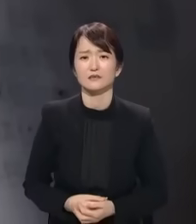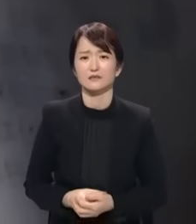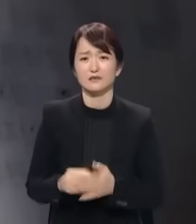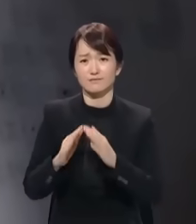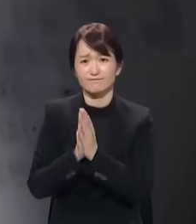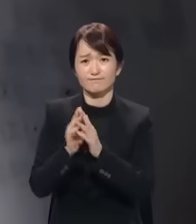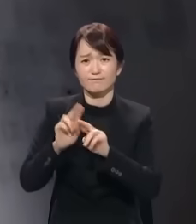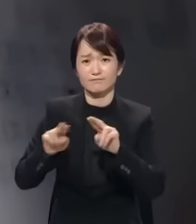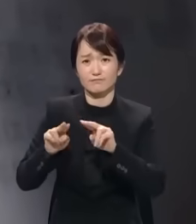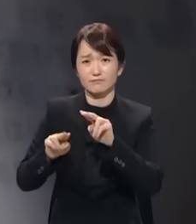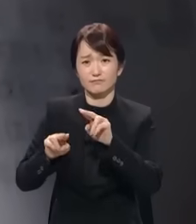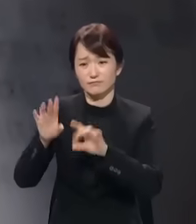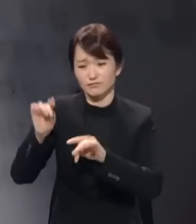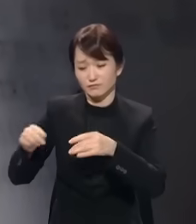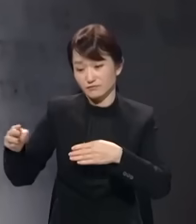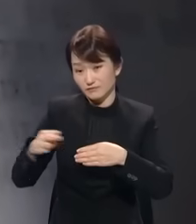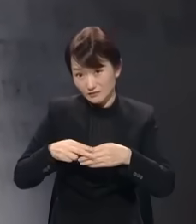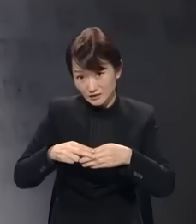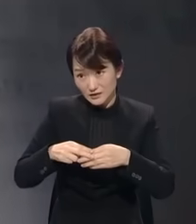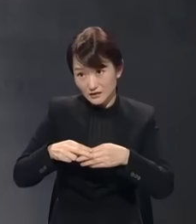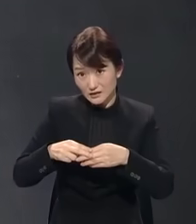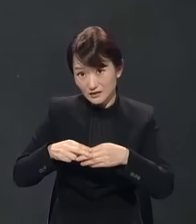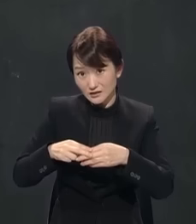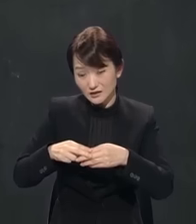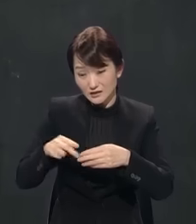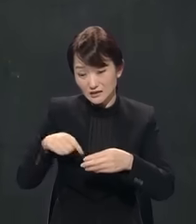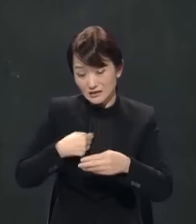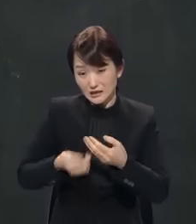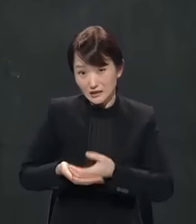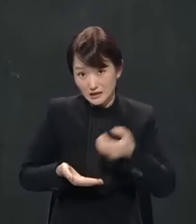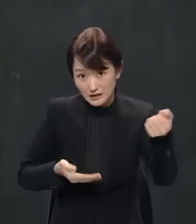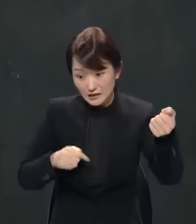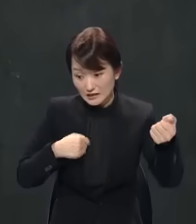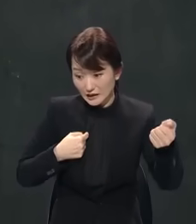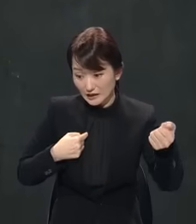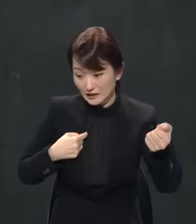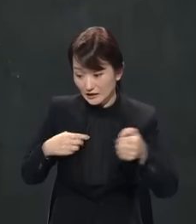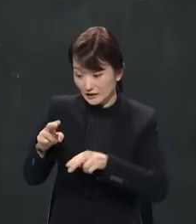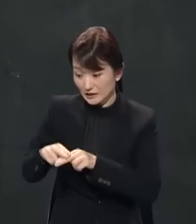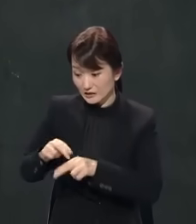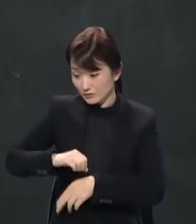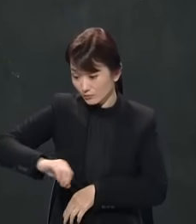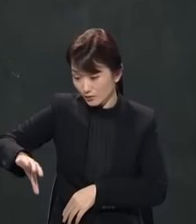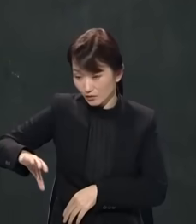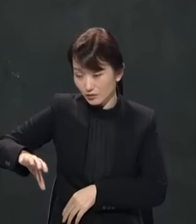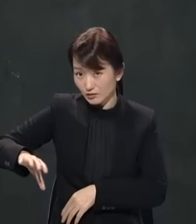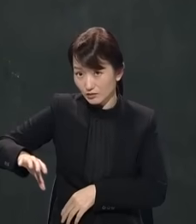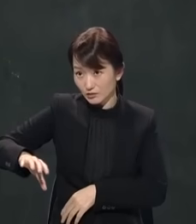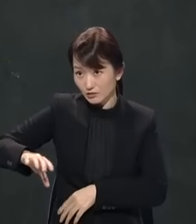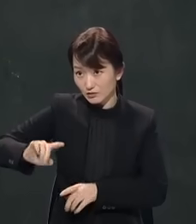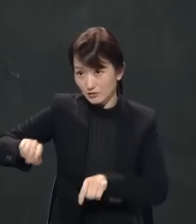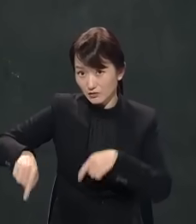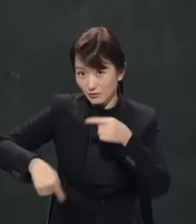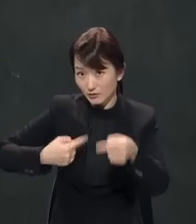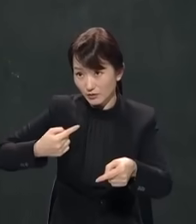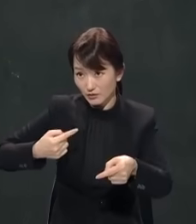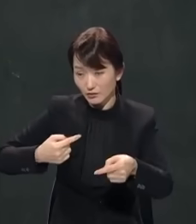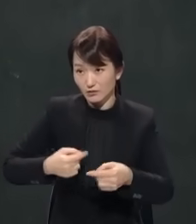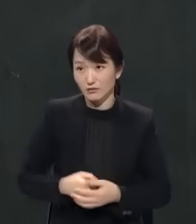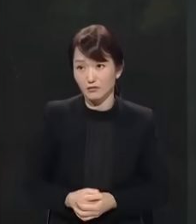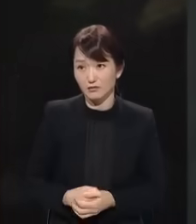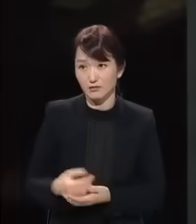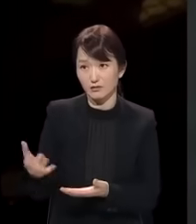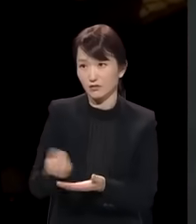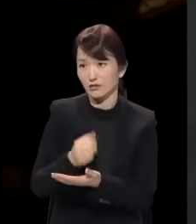폐기물 스티커를 붙인 의자는 지가 갖고 가고 지네 집에서 버릴 의자를 싹 바꿔치기를 그래서 저렇게 안 가져가고